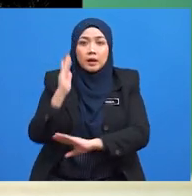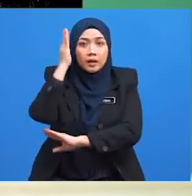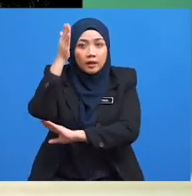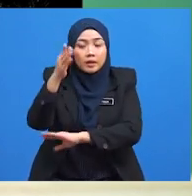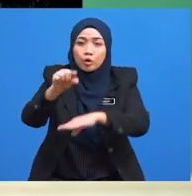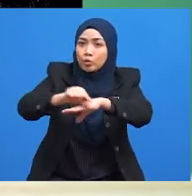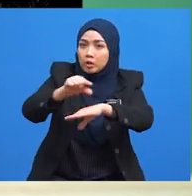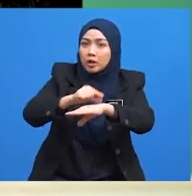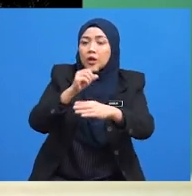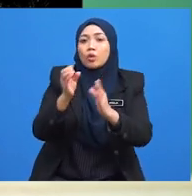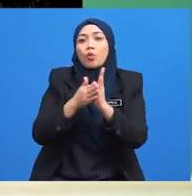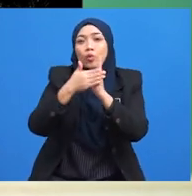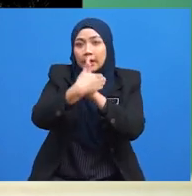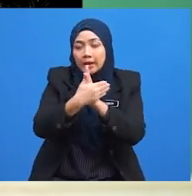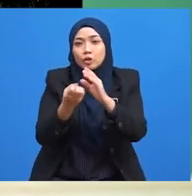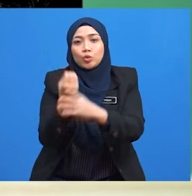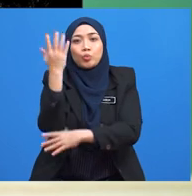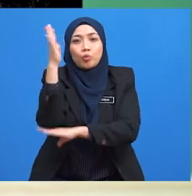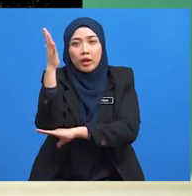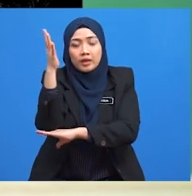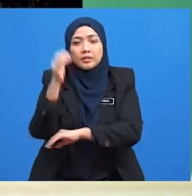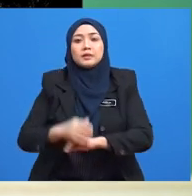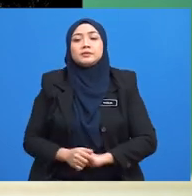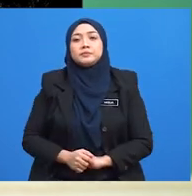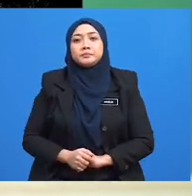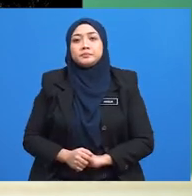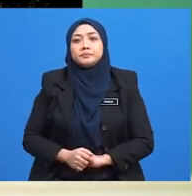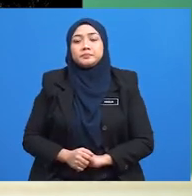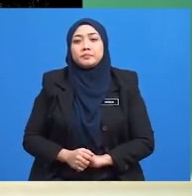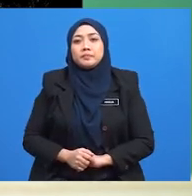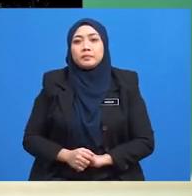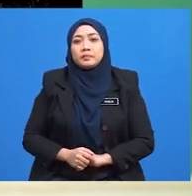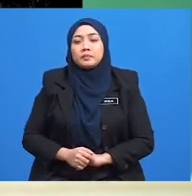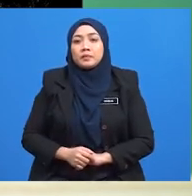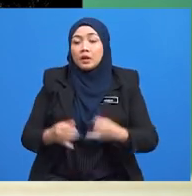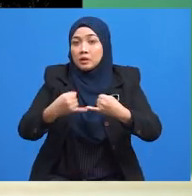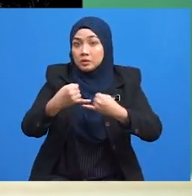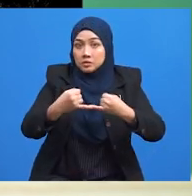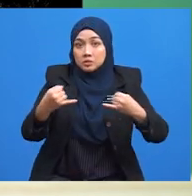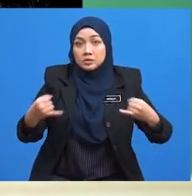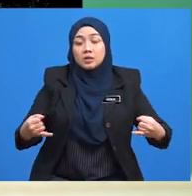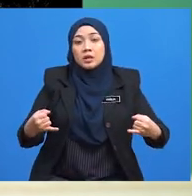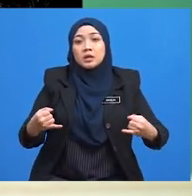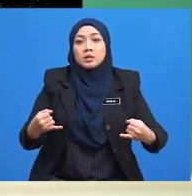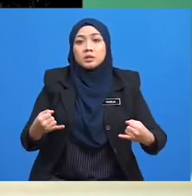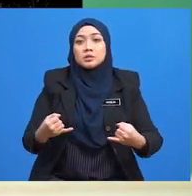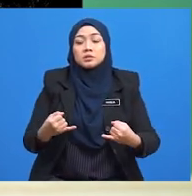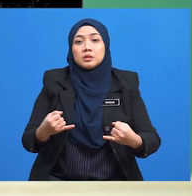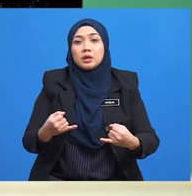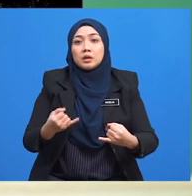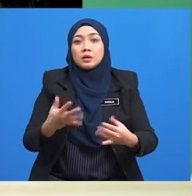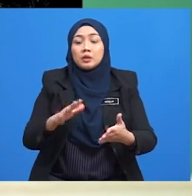oleh tumbuhan. Selain itu, jenis hutan juga ditentukan oleh jumlah hujan,